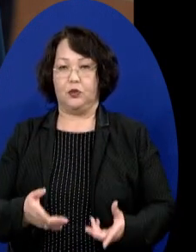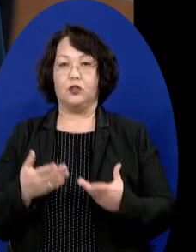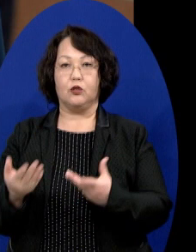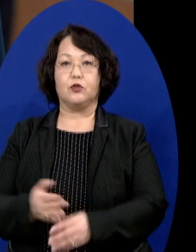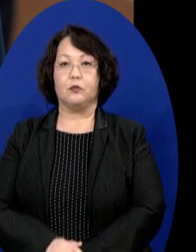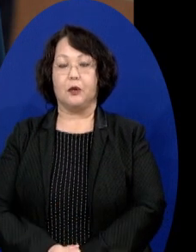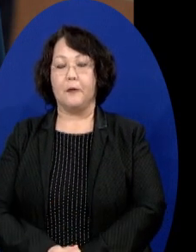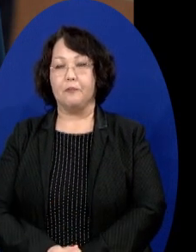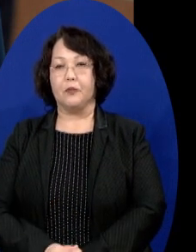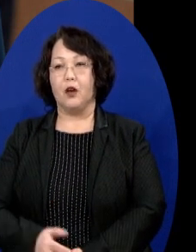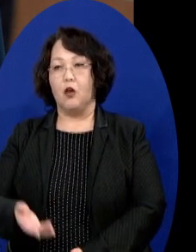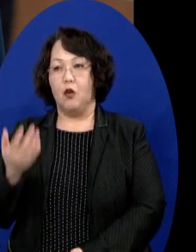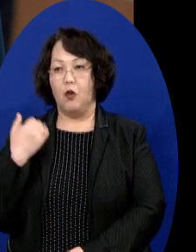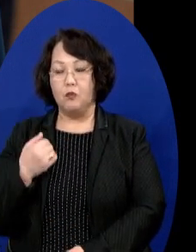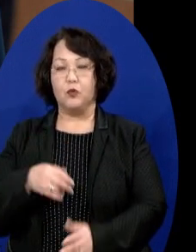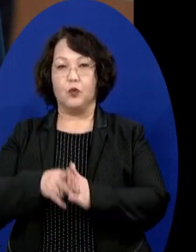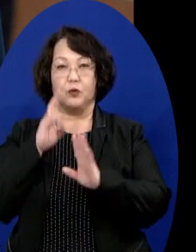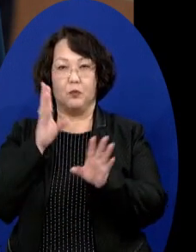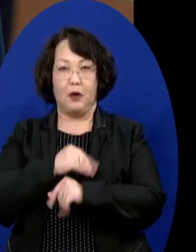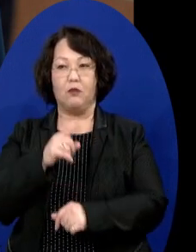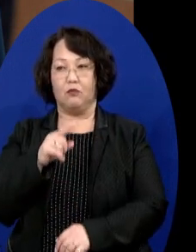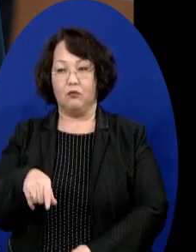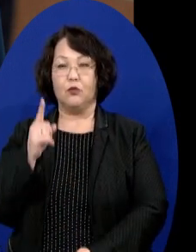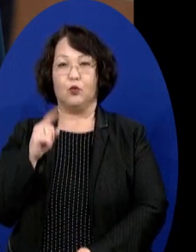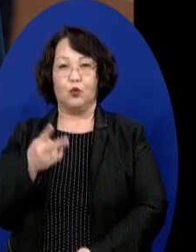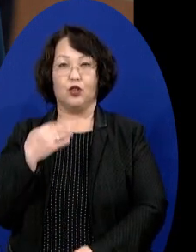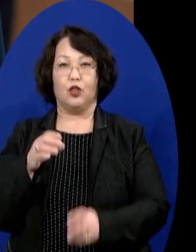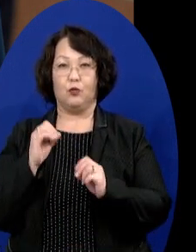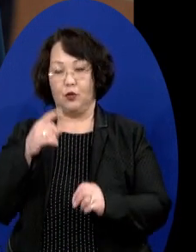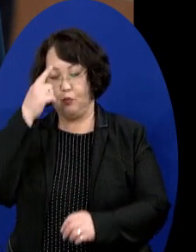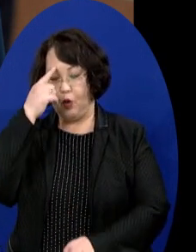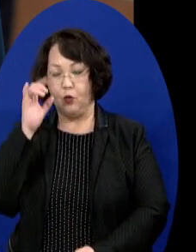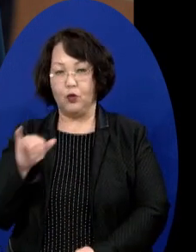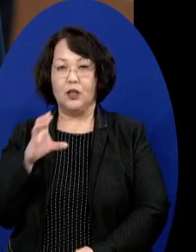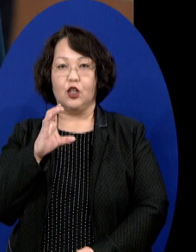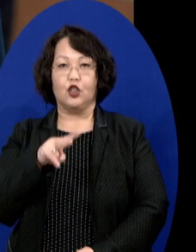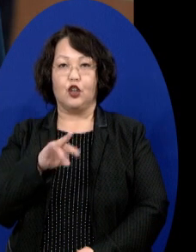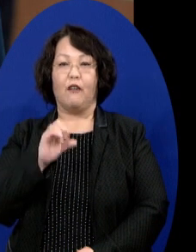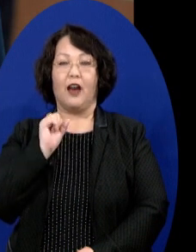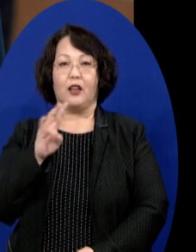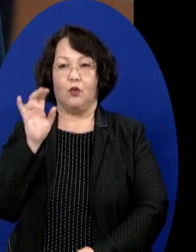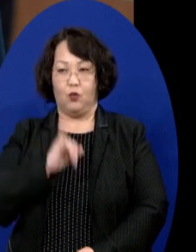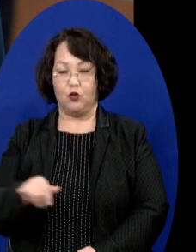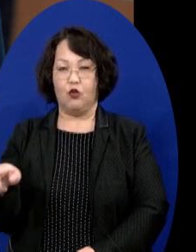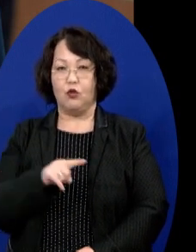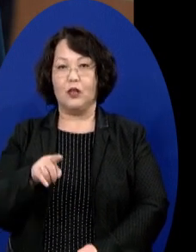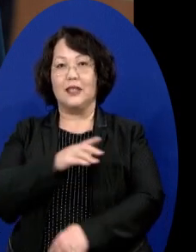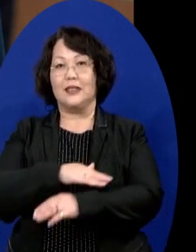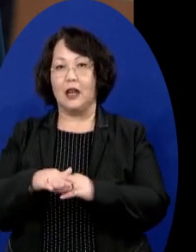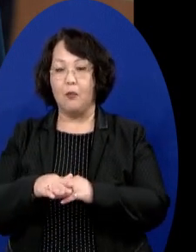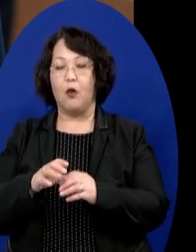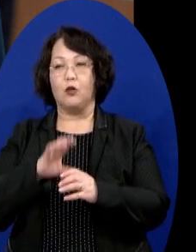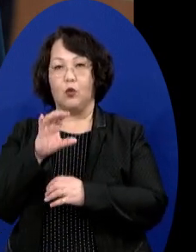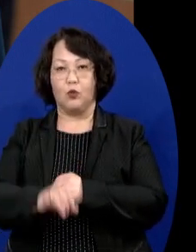барив. Өнгөрсөн онд байгуулж хүчин төгөлдөр үйлчилж эхлээд байгаа Монгол-Словен улсын хооронд автозамаар олон улсын зорчигч